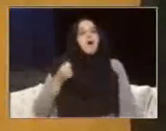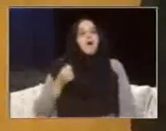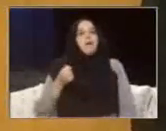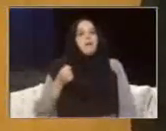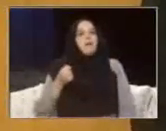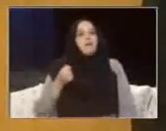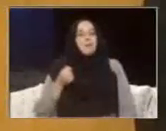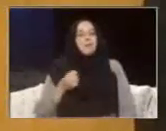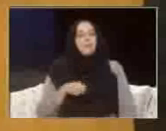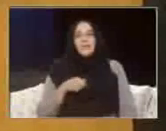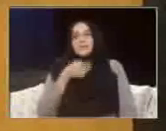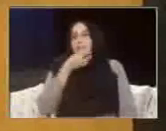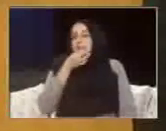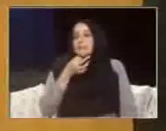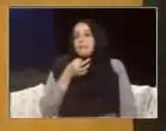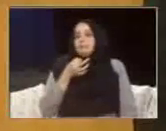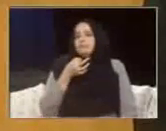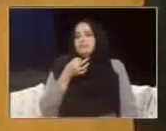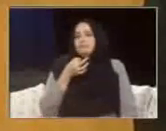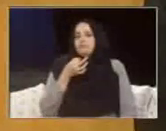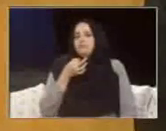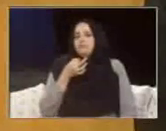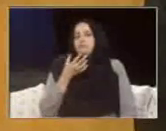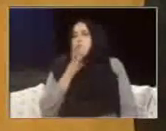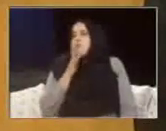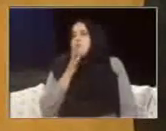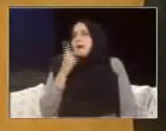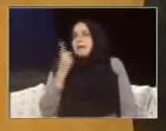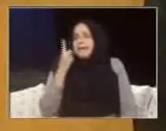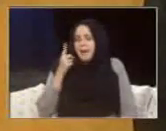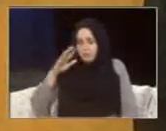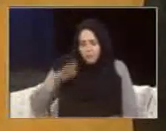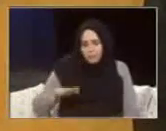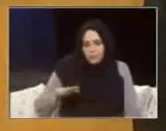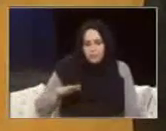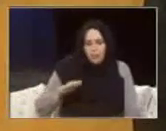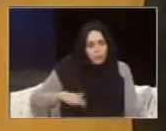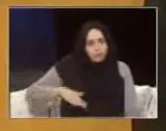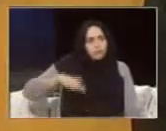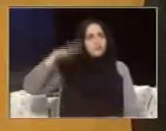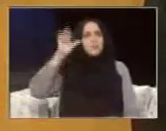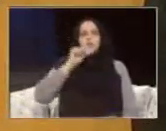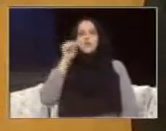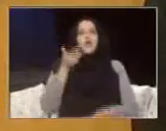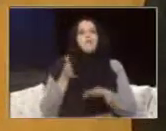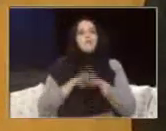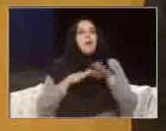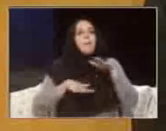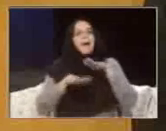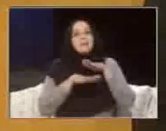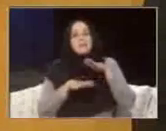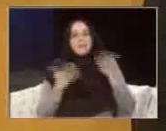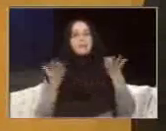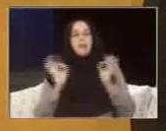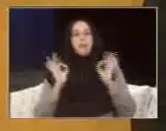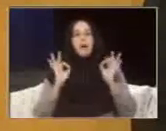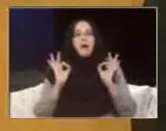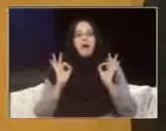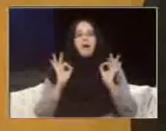الإيمان. فلا يمكن أن يشب أو أن يشب الواحد منا وهو ليس له أساسيات